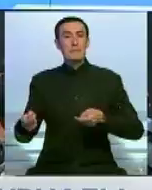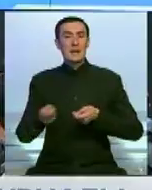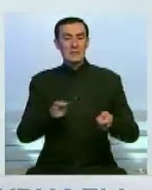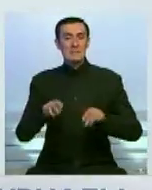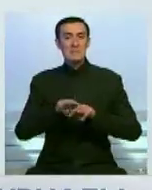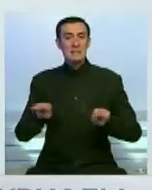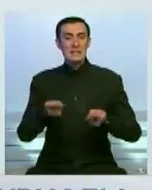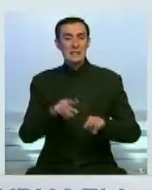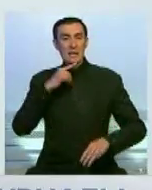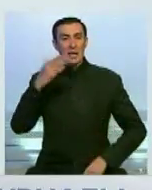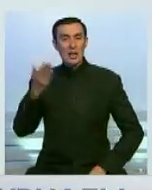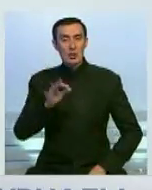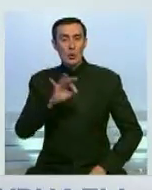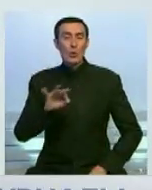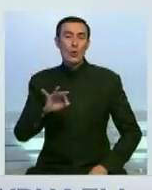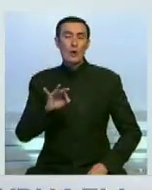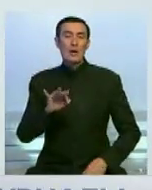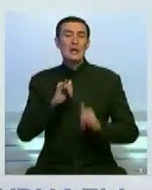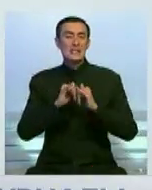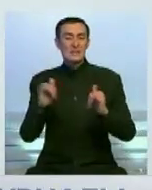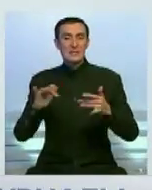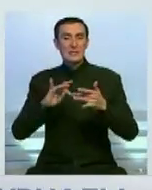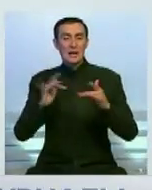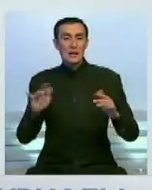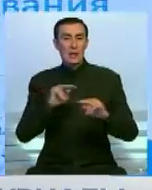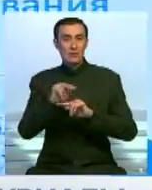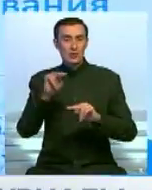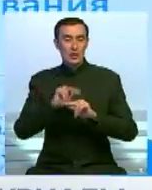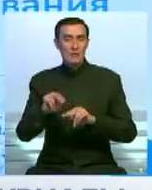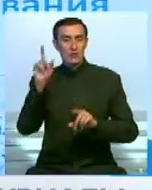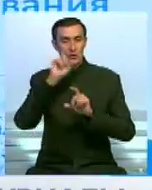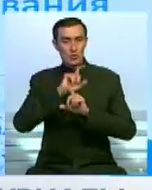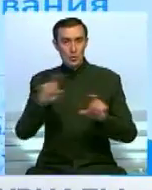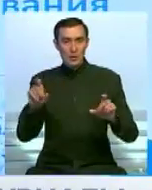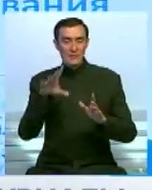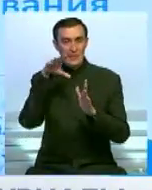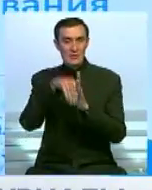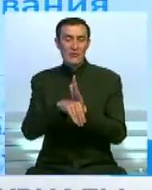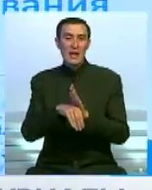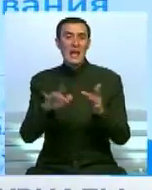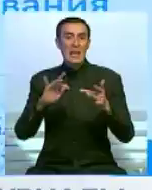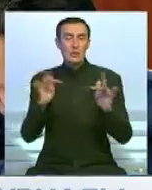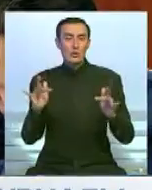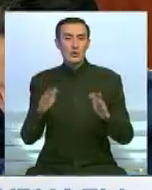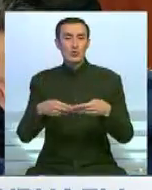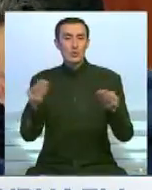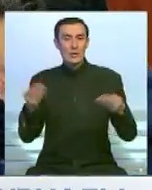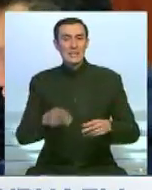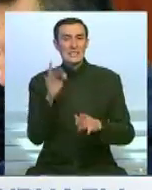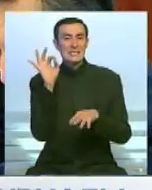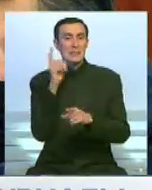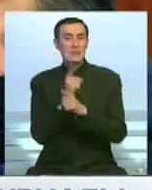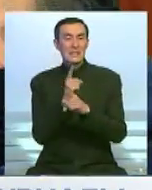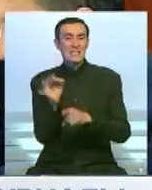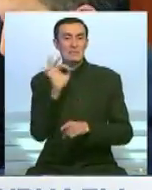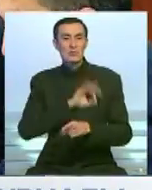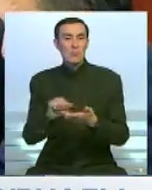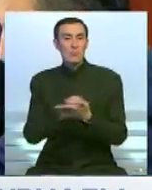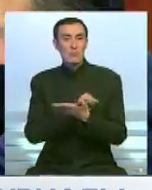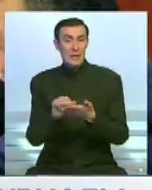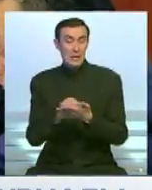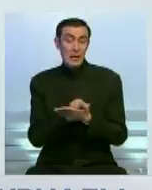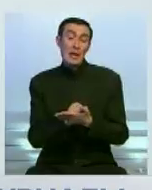министр доложил о цифровизации в системе школьного образования. По его словам, в школах, внедривших электронные журналы, запретят использовать бумажные